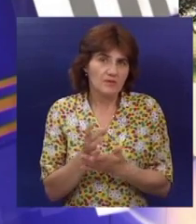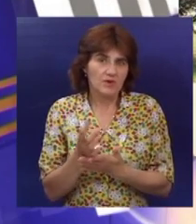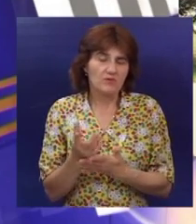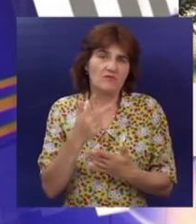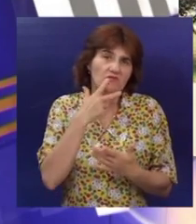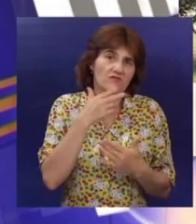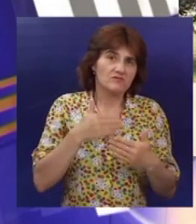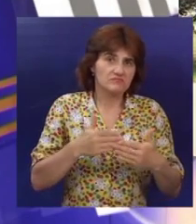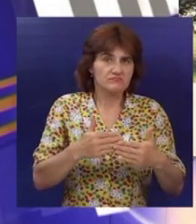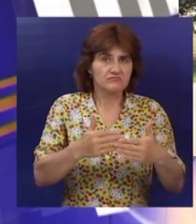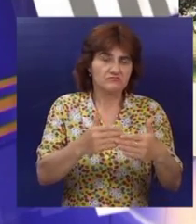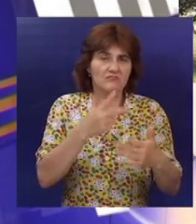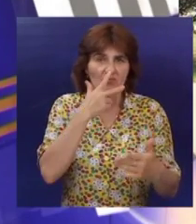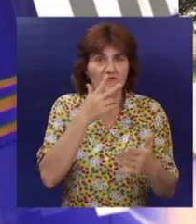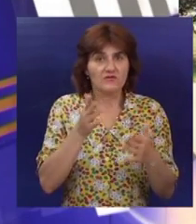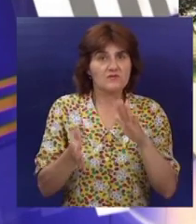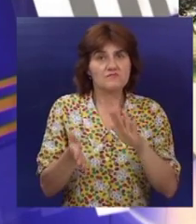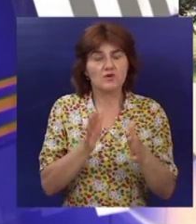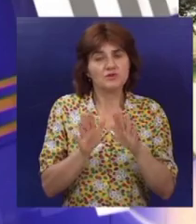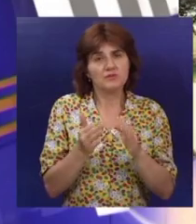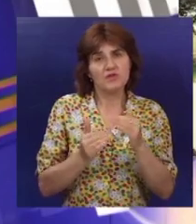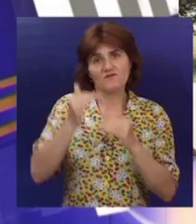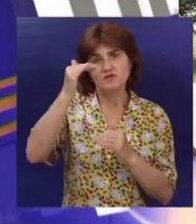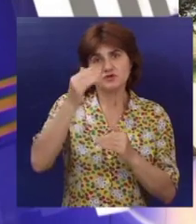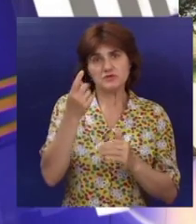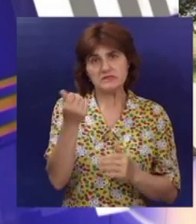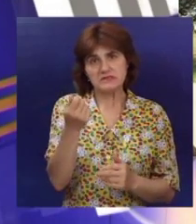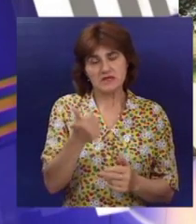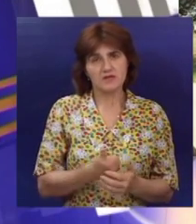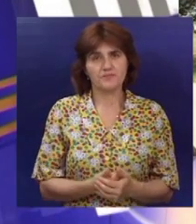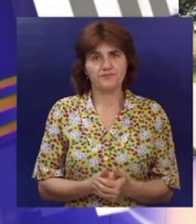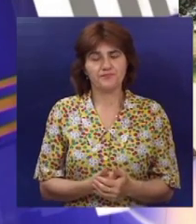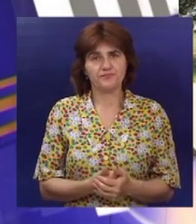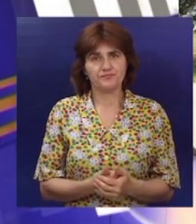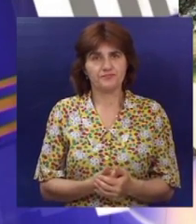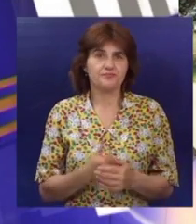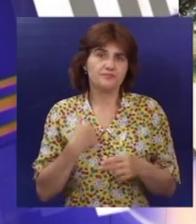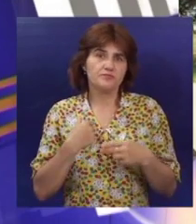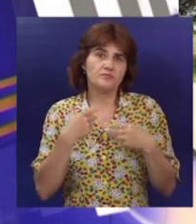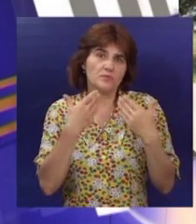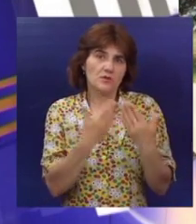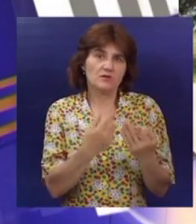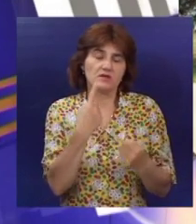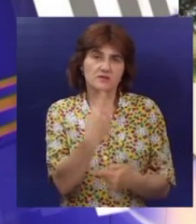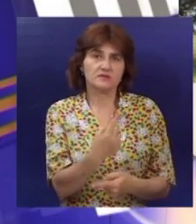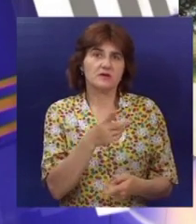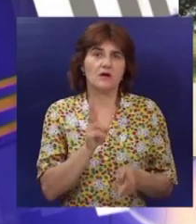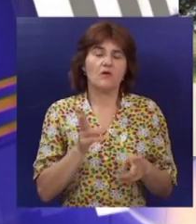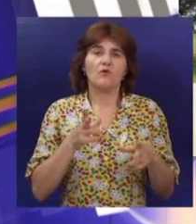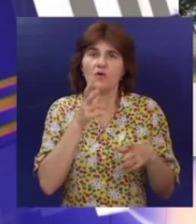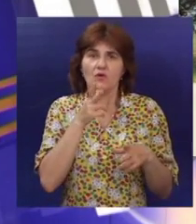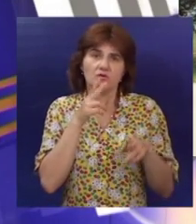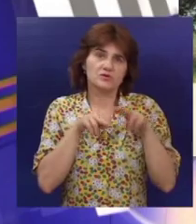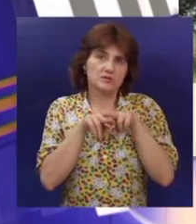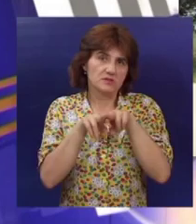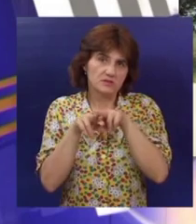po ovoj ceni, sigurno da iščekuju jednu višu cenu, tako da i njima ostavljamo tu mogućnost, znači